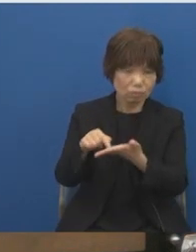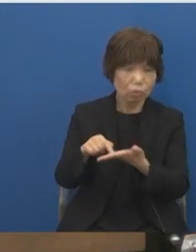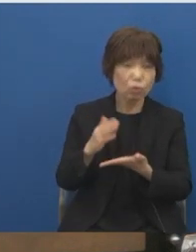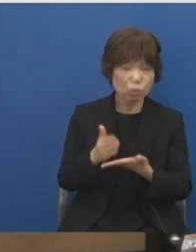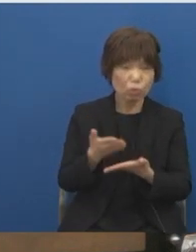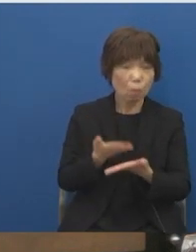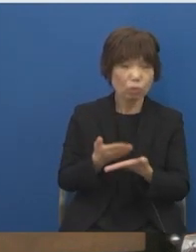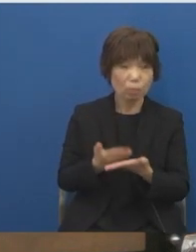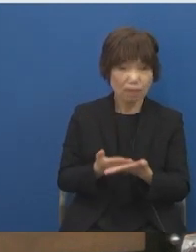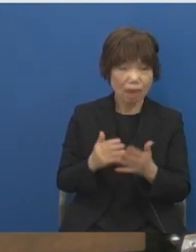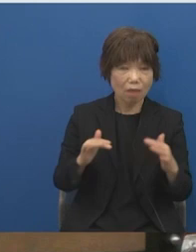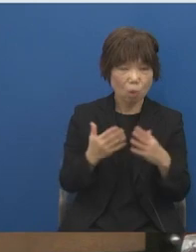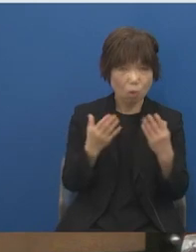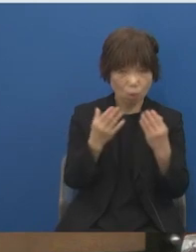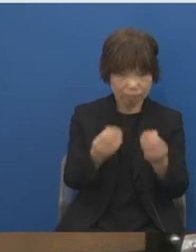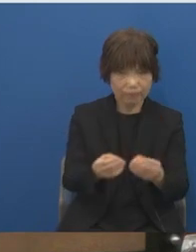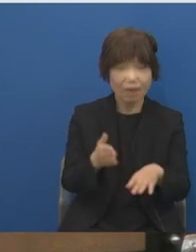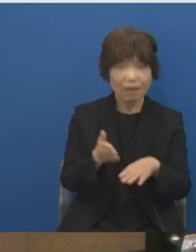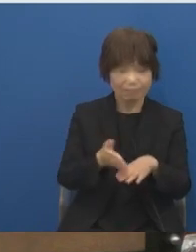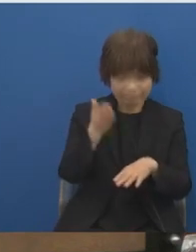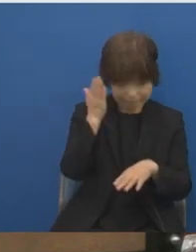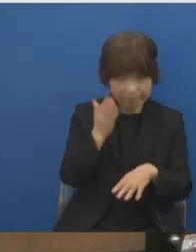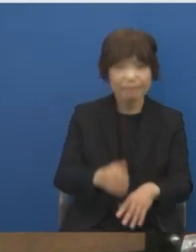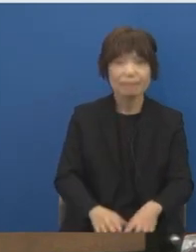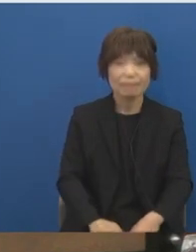とします。ご清聴ありがとうございました。